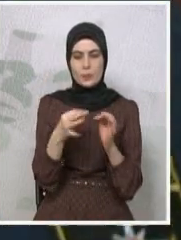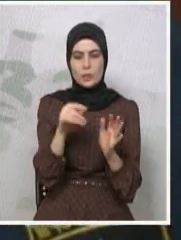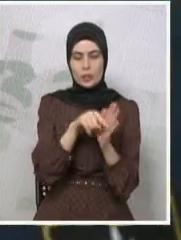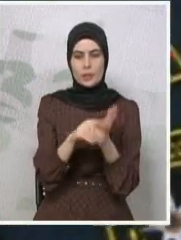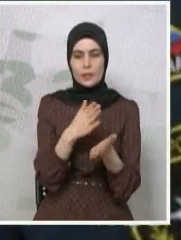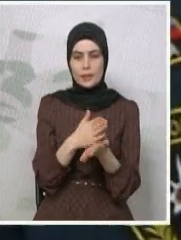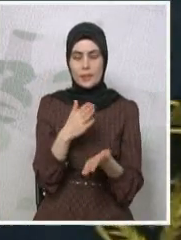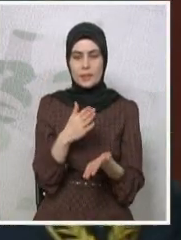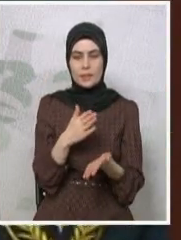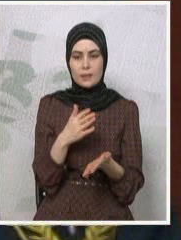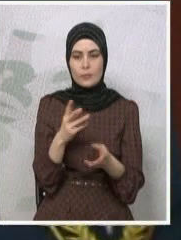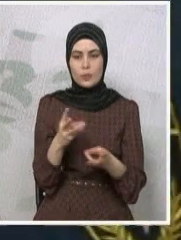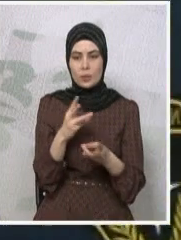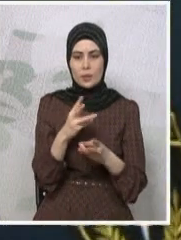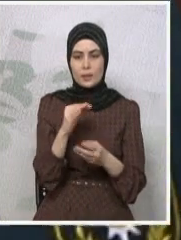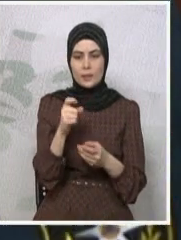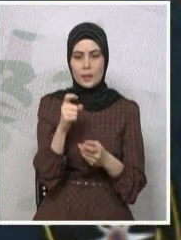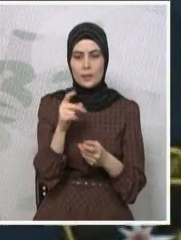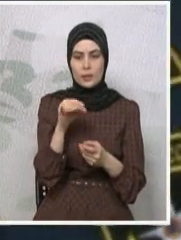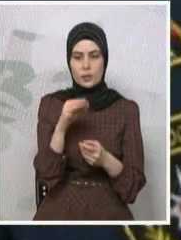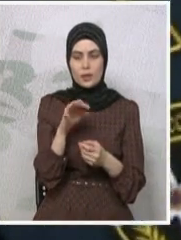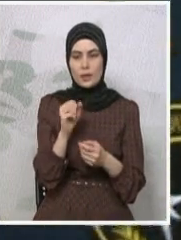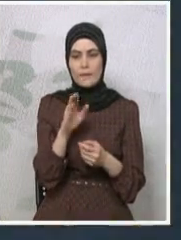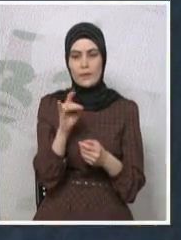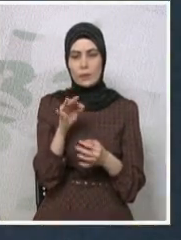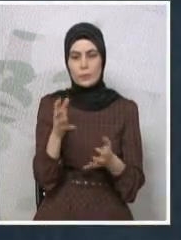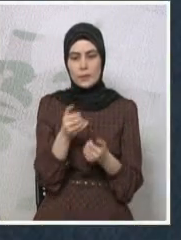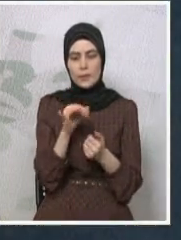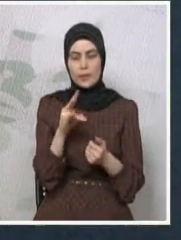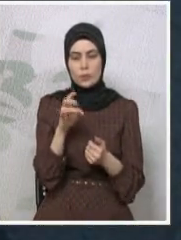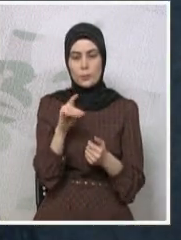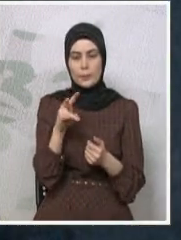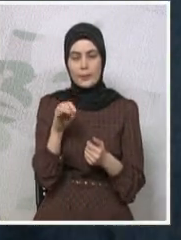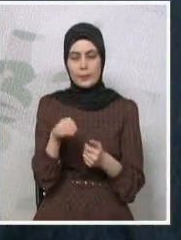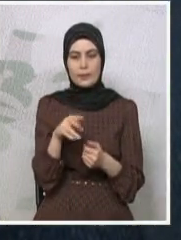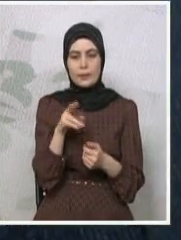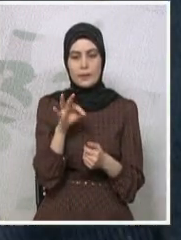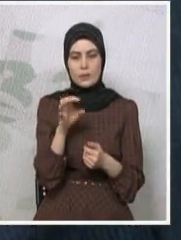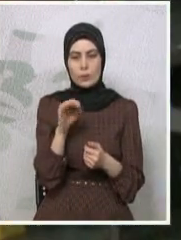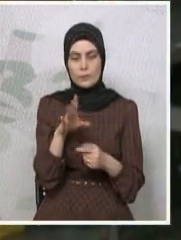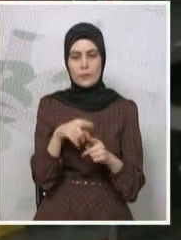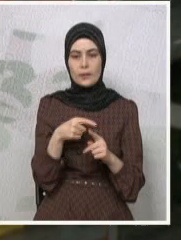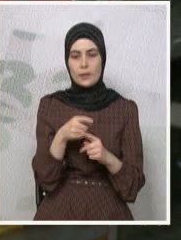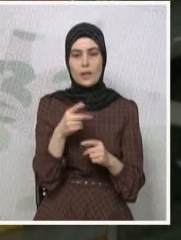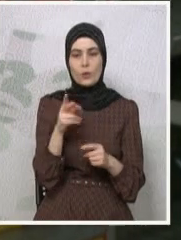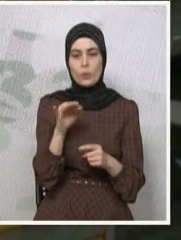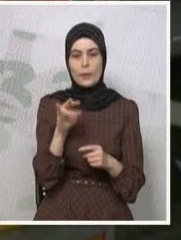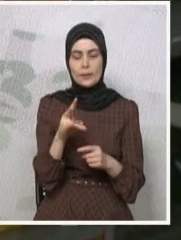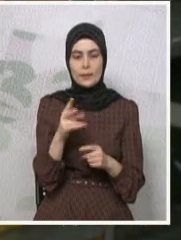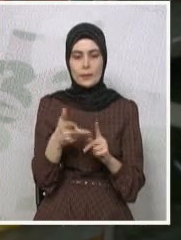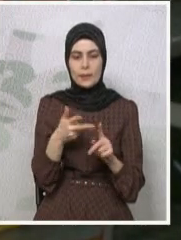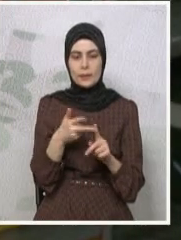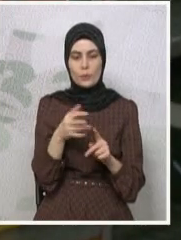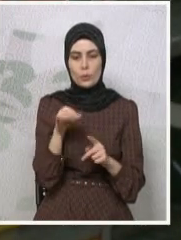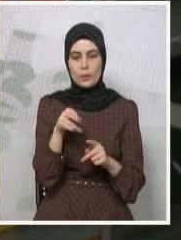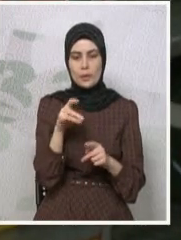находится пожарно-техническое вооружение и огнеспасательные инструменты. Илья Скостоев, командир отделения 3-й пожарно-спасательной части Сунжи.